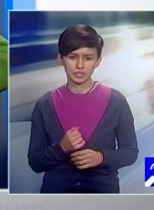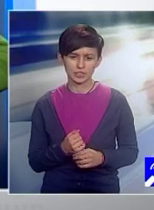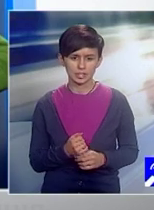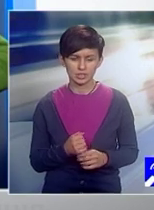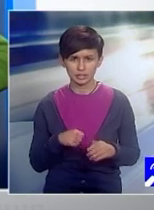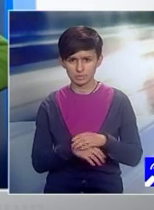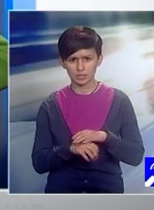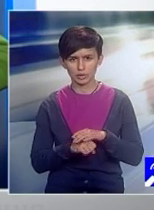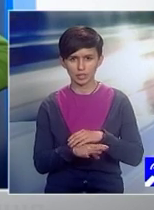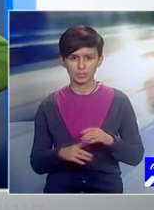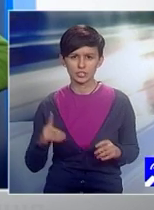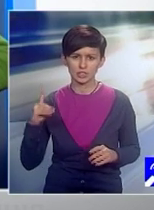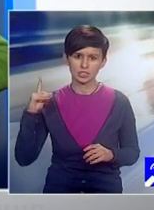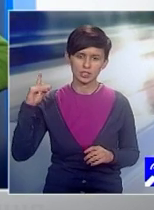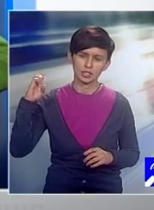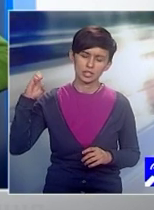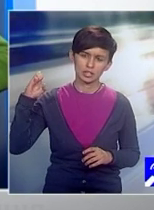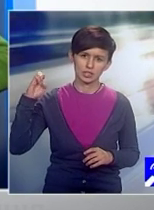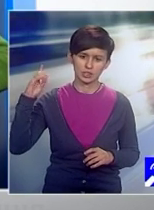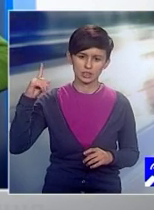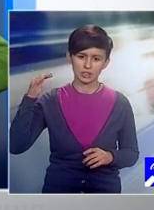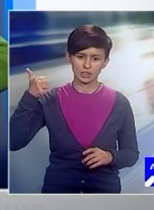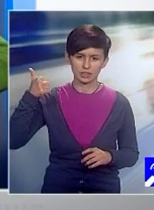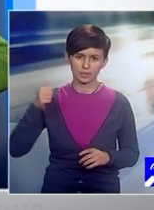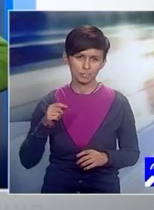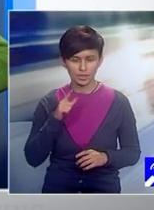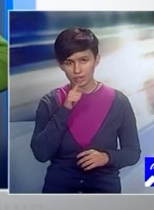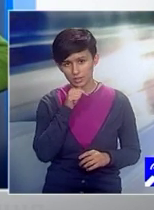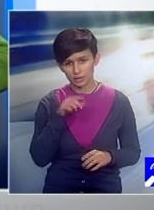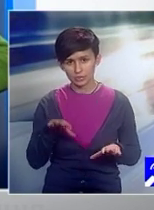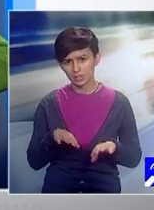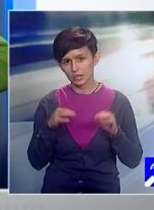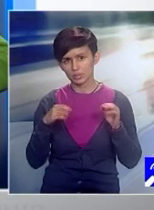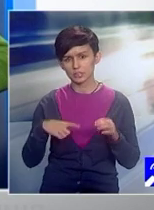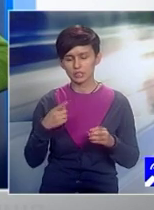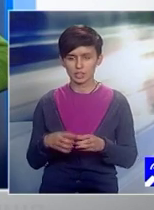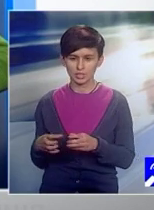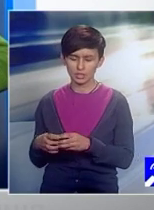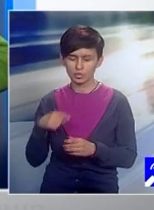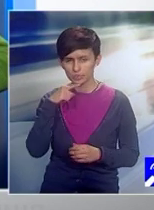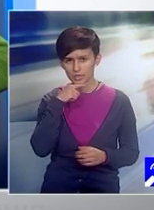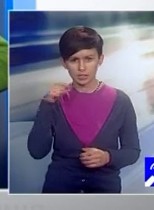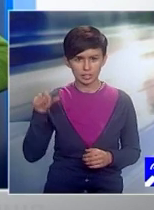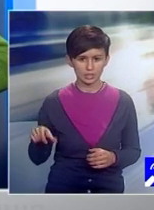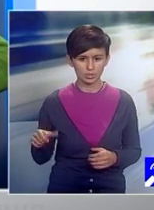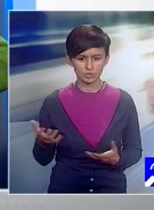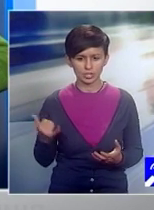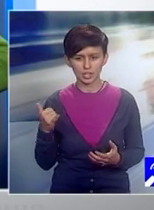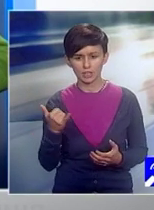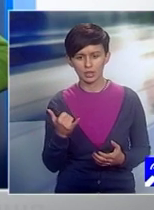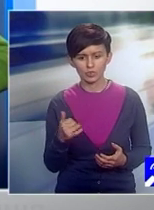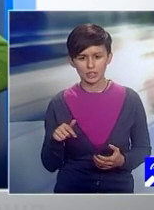refugiat înspre Delta Dunării, unde au găsit celelalte grupuri de ruși, lipovenii,